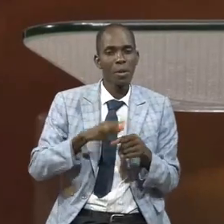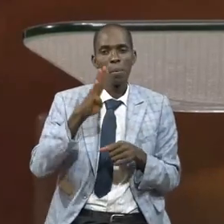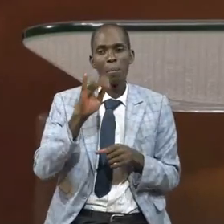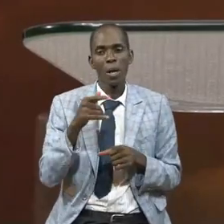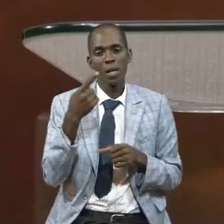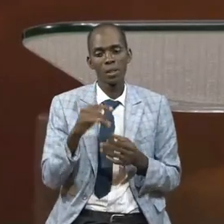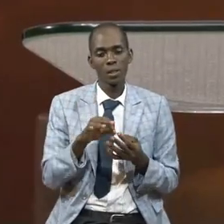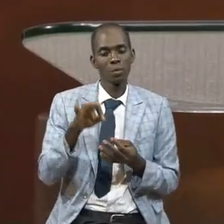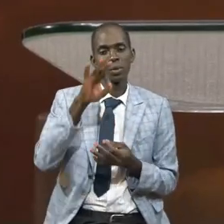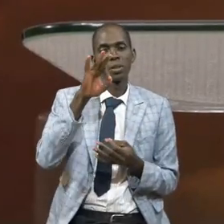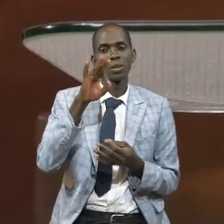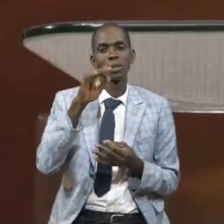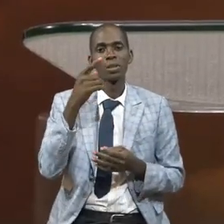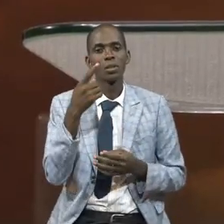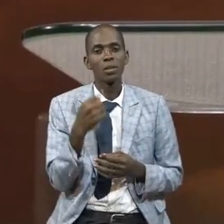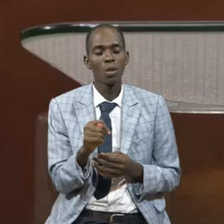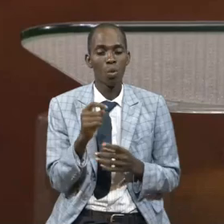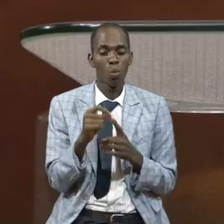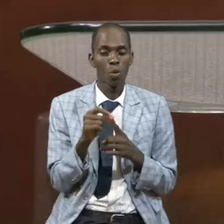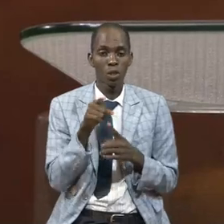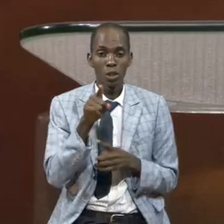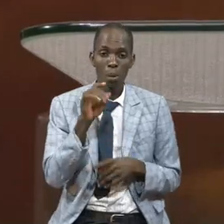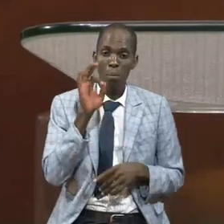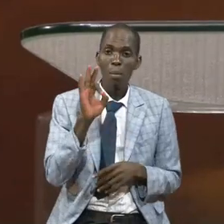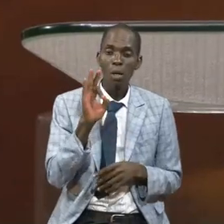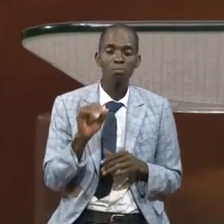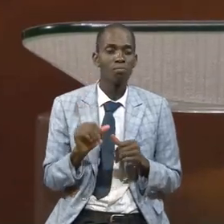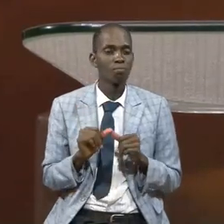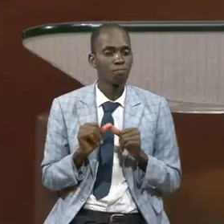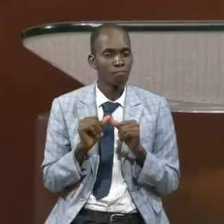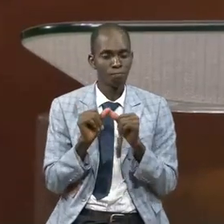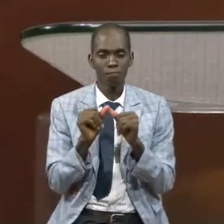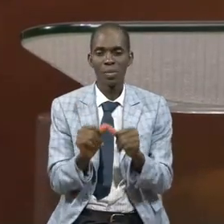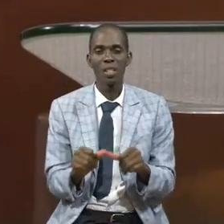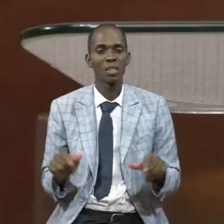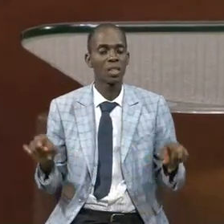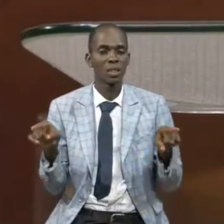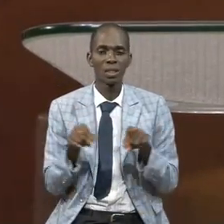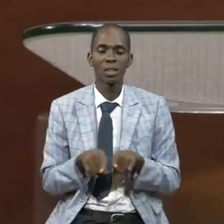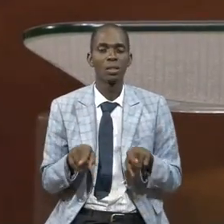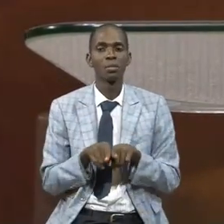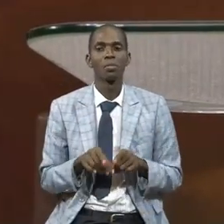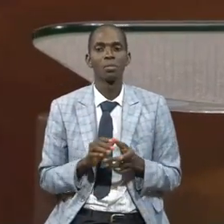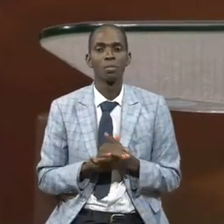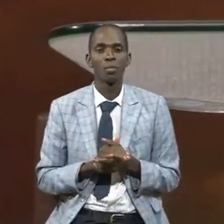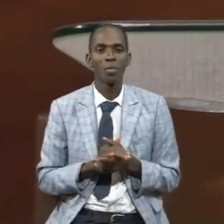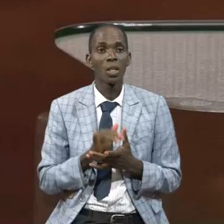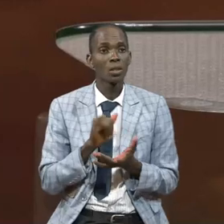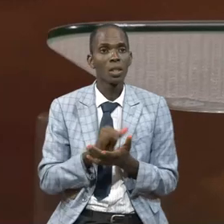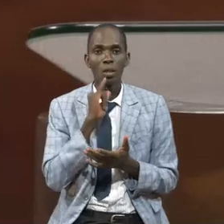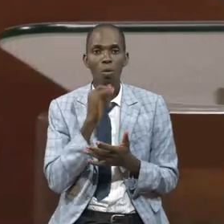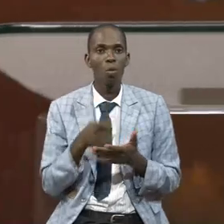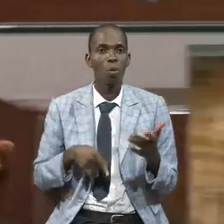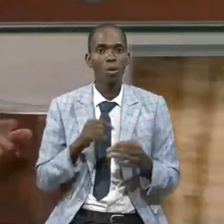saturé de l'esprit de Dieu, la parole qu'il prêche demeure la même. C'est ce que